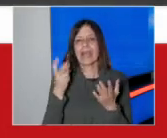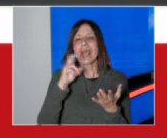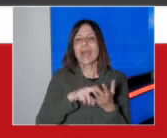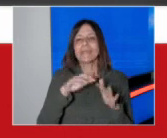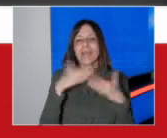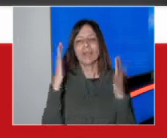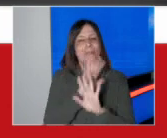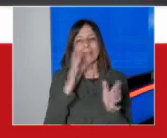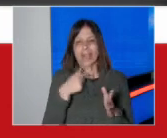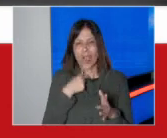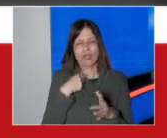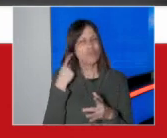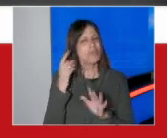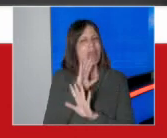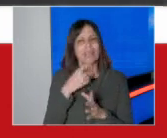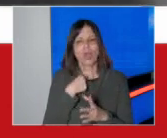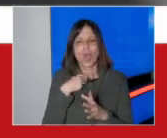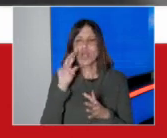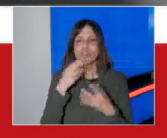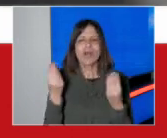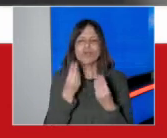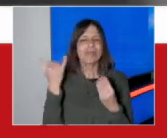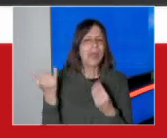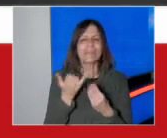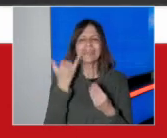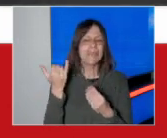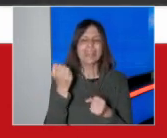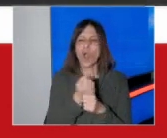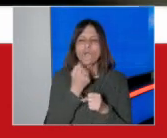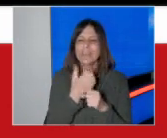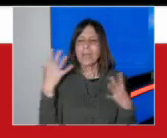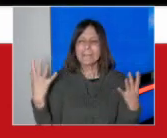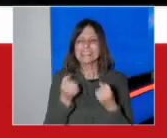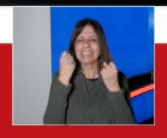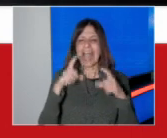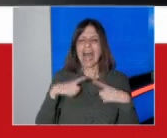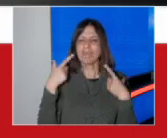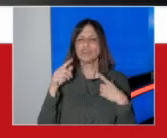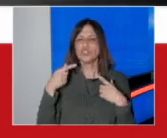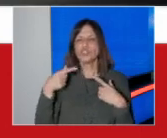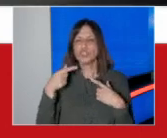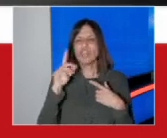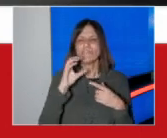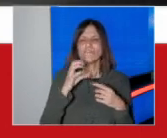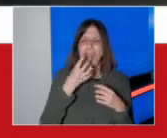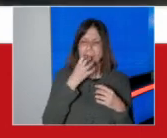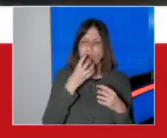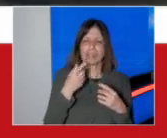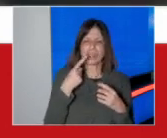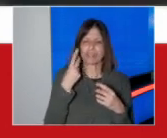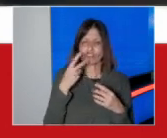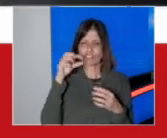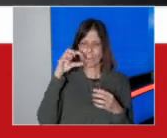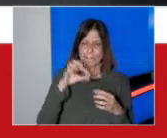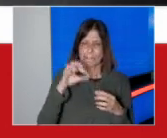הבוקר בלי קול, שומעים שאין קול. אז יש לי משהו שתמיד, תמיד עובד. מציל חיים, ג'ינג'ר ולימון טריזים, כמה פרוסות ג'ינג'ר, שתי